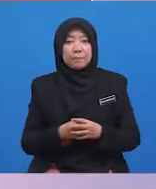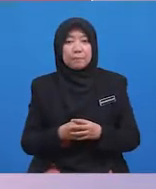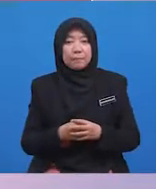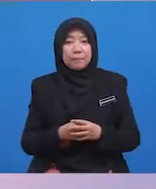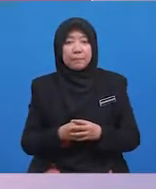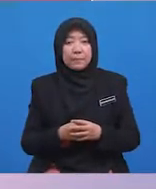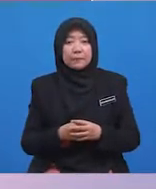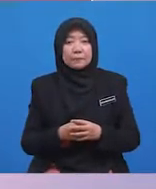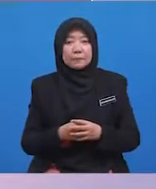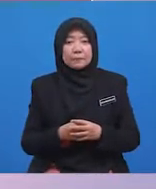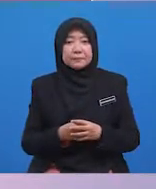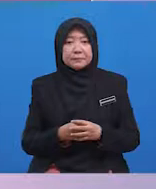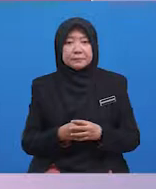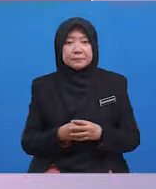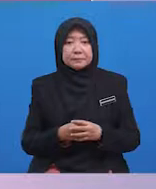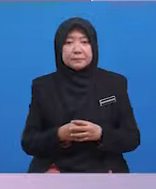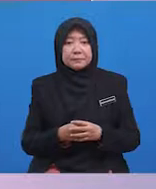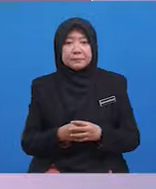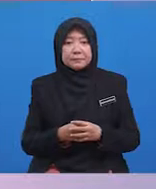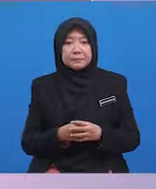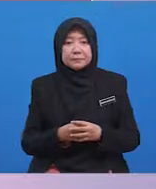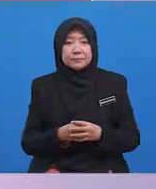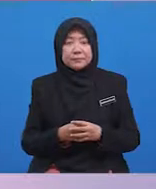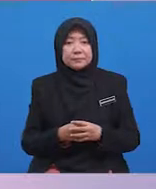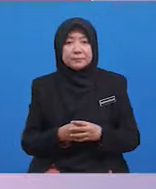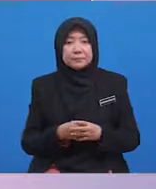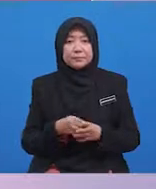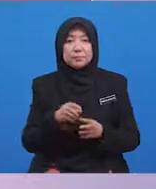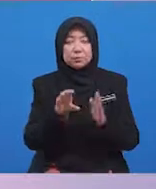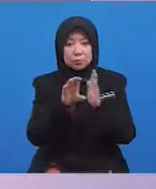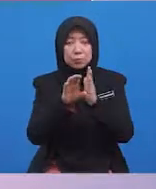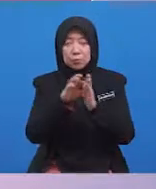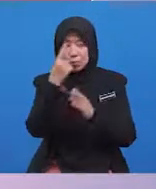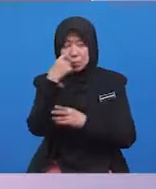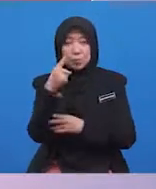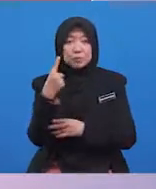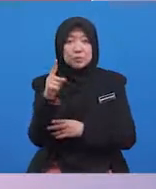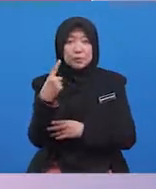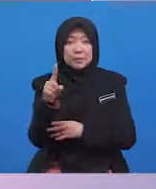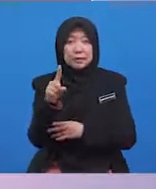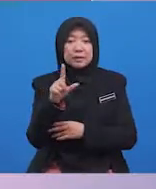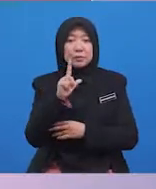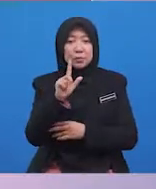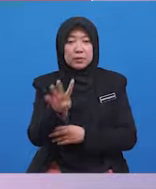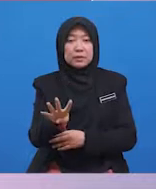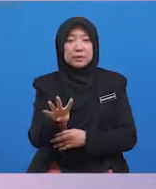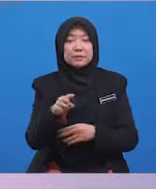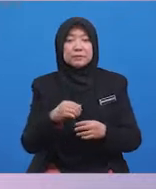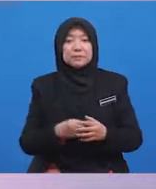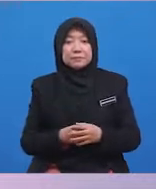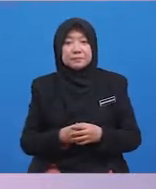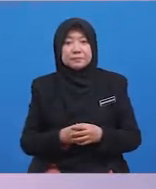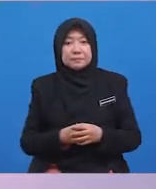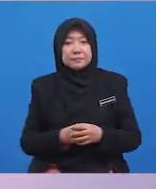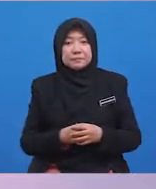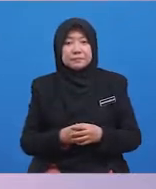Jikalau berdagang ke negeri orang merupakan contoh untuk 11 suku kata.